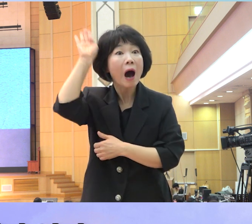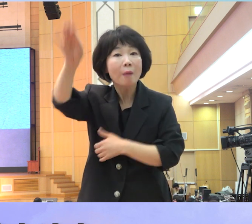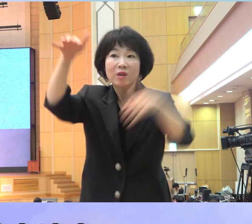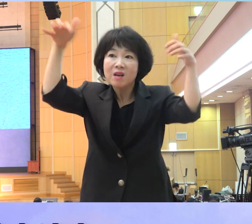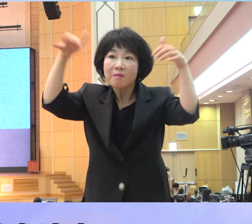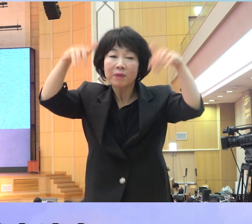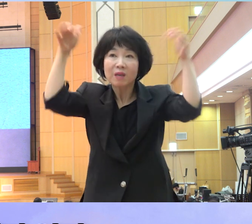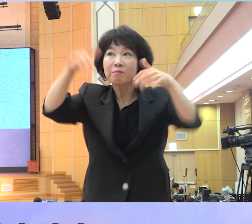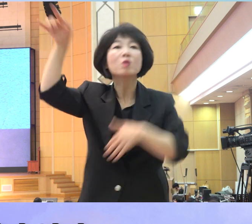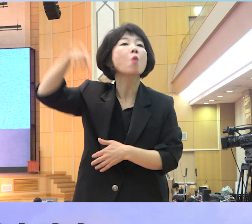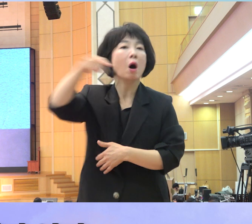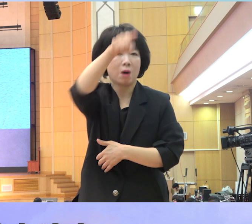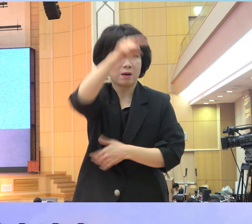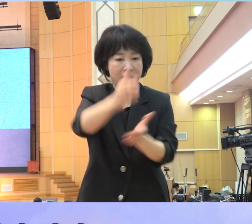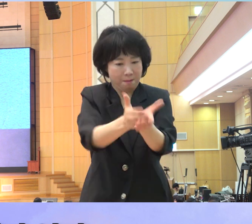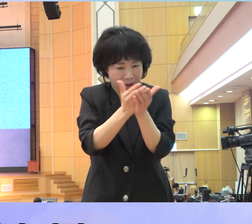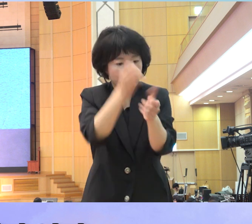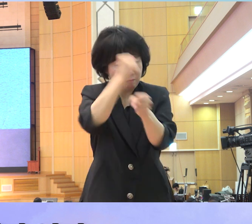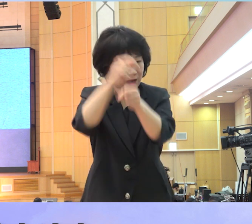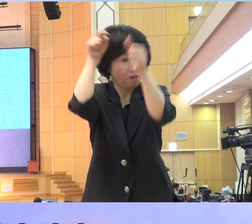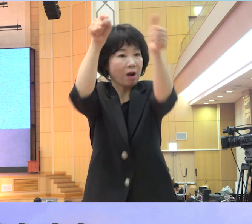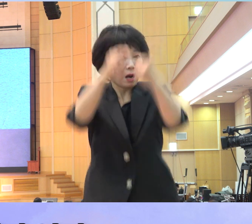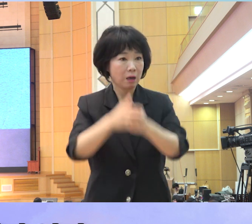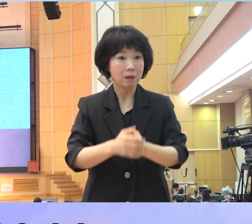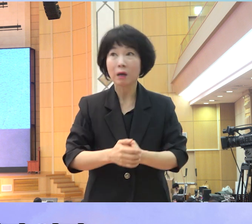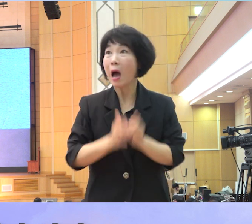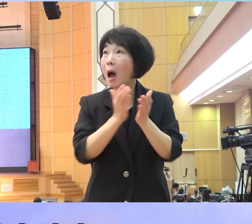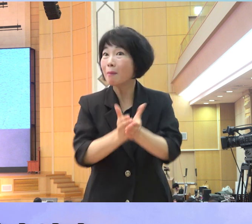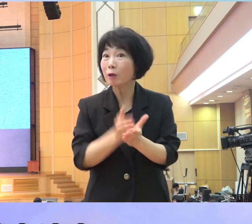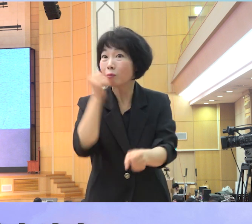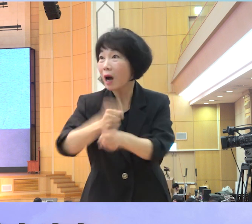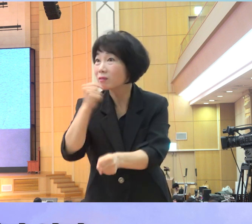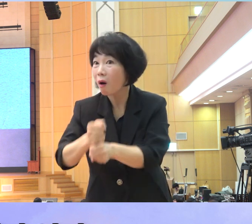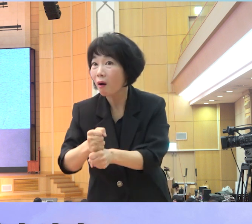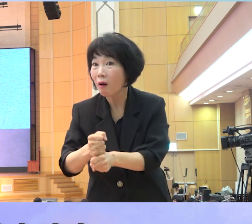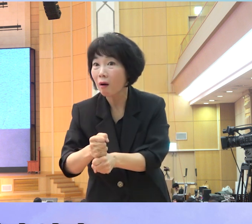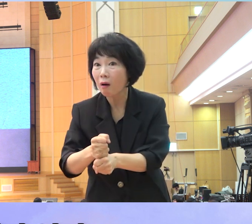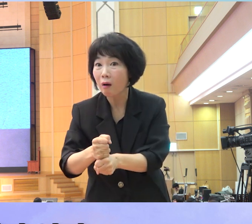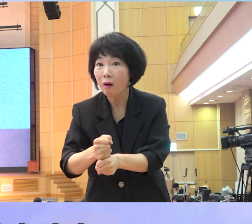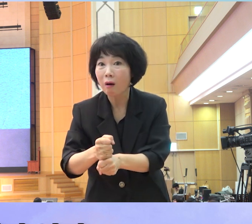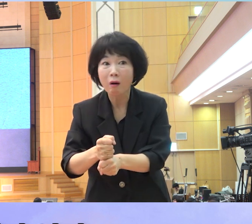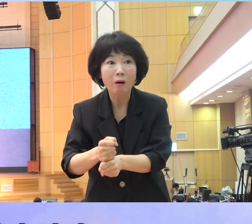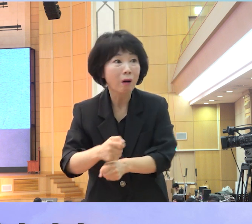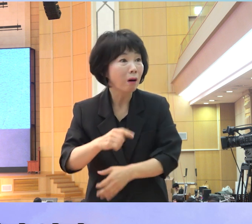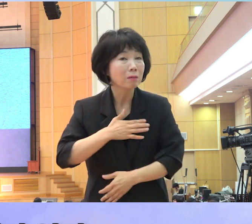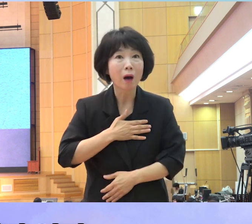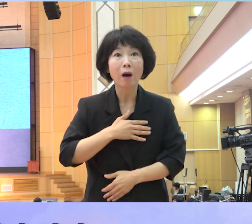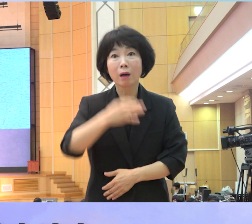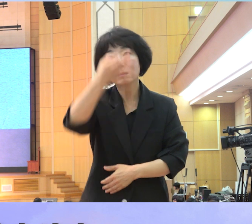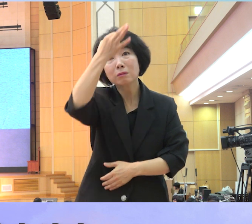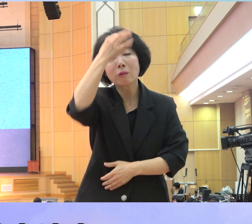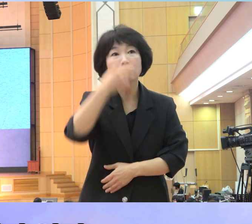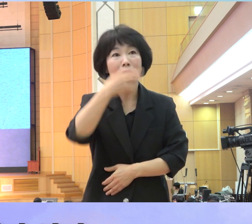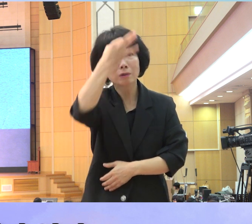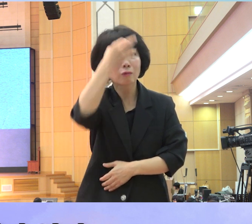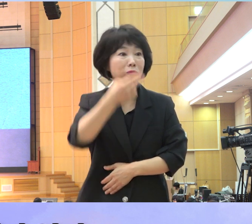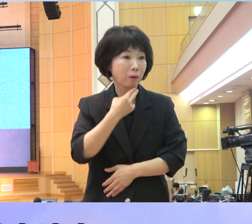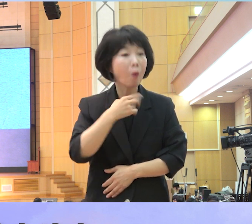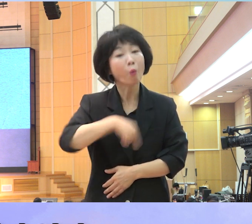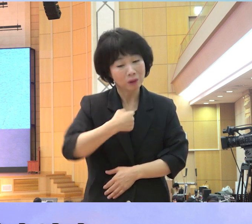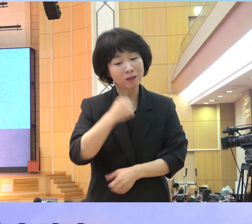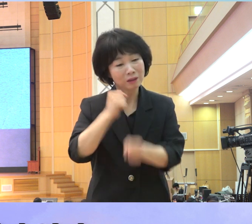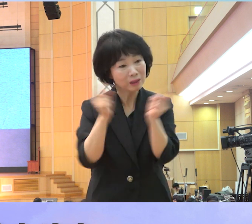방주를 누구의 힘으로 만드는 겁니까? 누구의 도움으로 만드는 거예요? 자기 스스로 만드는 거예요. 내